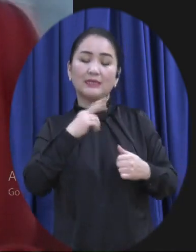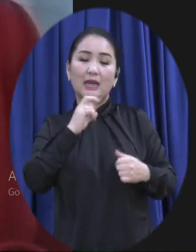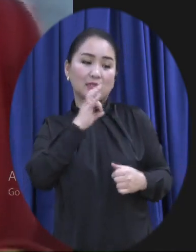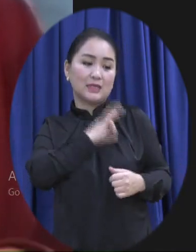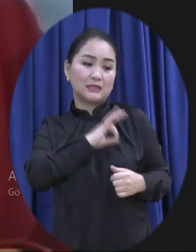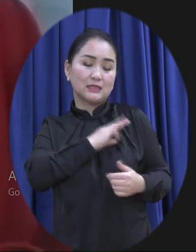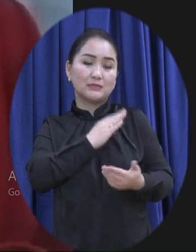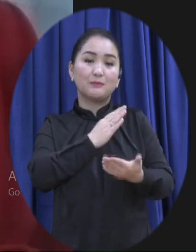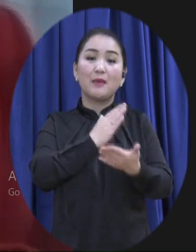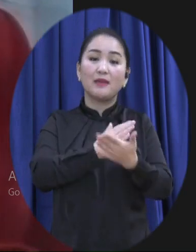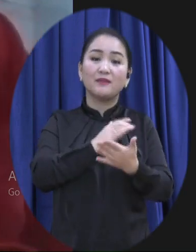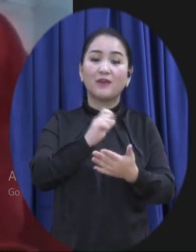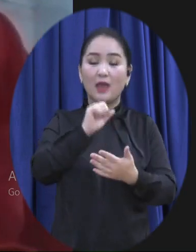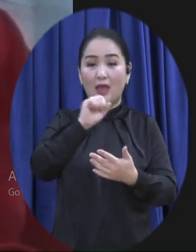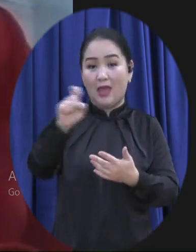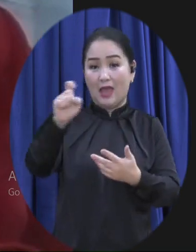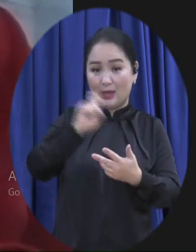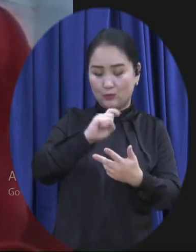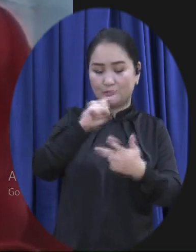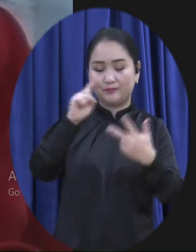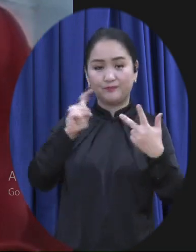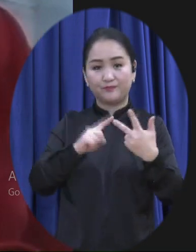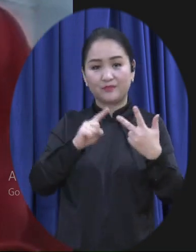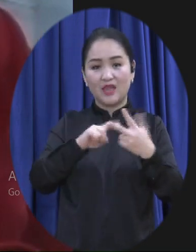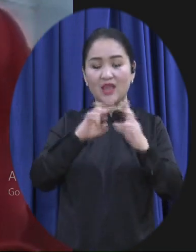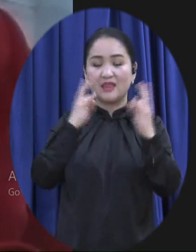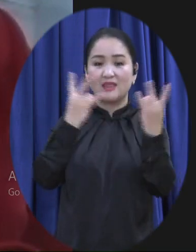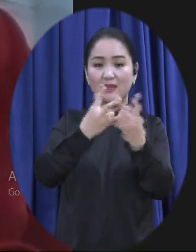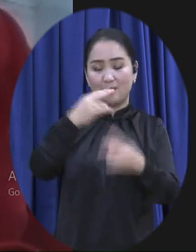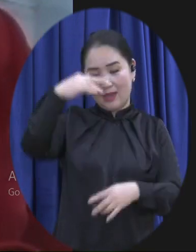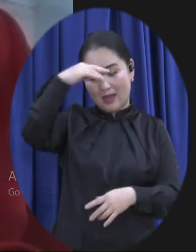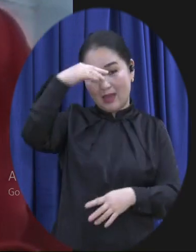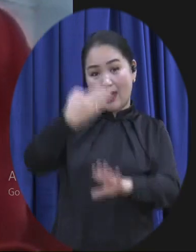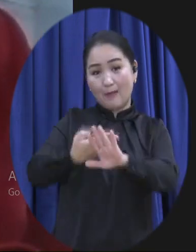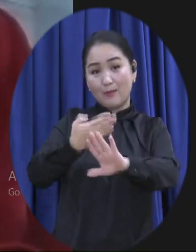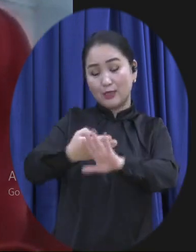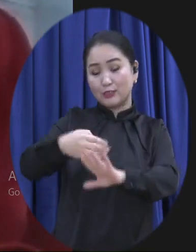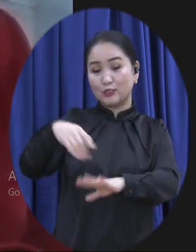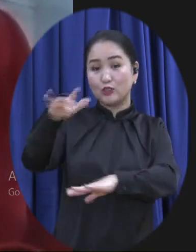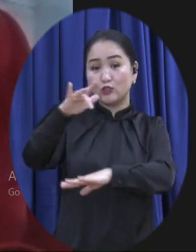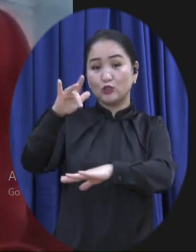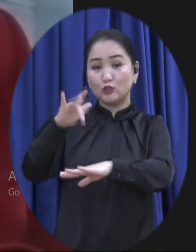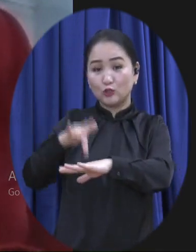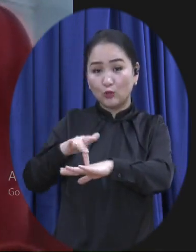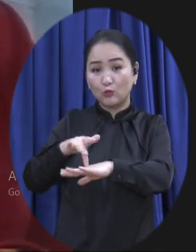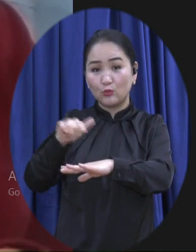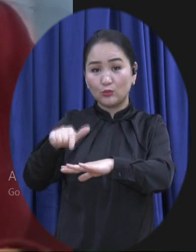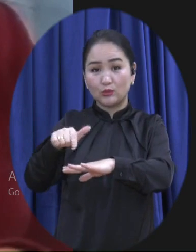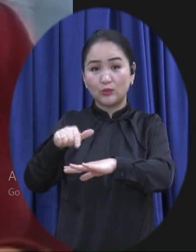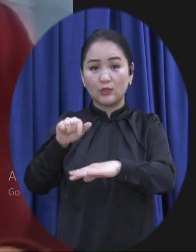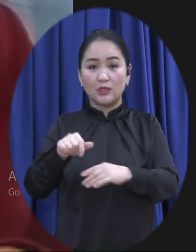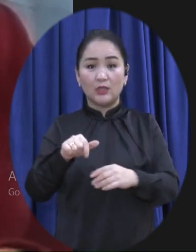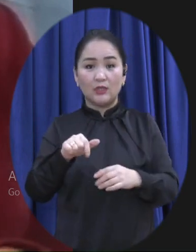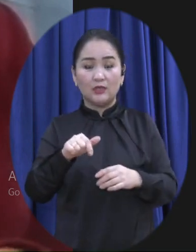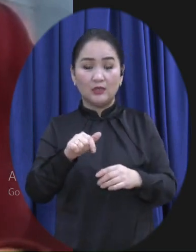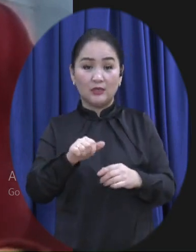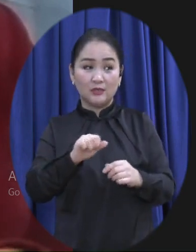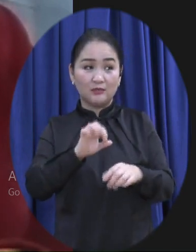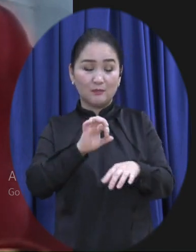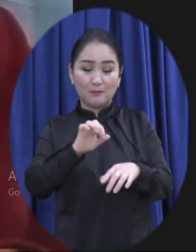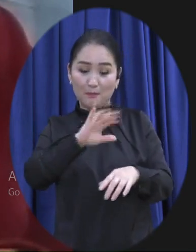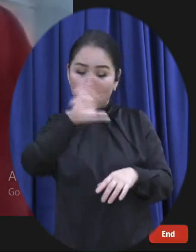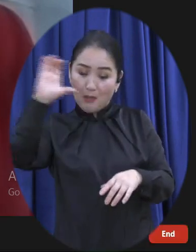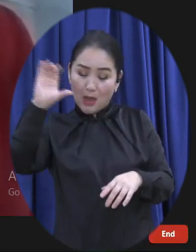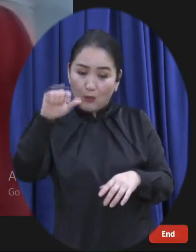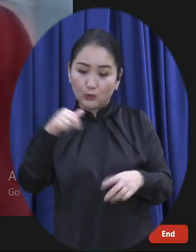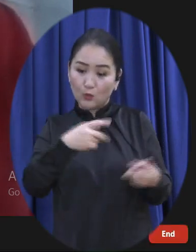дээр та бүхэн тайлбар өгнө үү? За дараа нь нийгмийн хамгааллын төвөөд нийслэл байдаг. Энд орон гэргүй архи ямаартай гэдэг юм уу? Одоо энэ зорилт төлөгийн хүмүүс